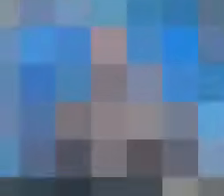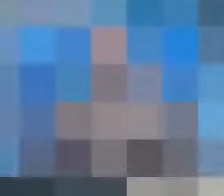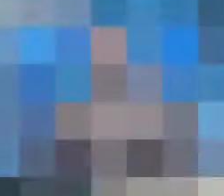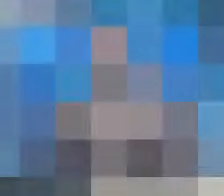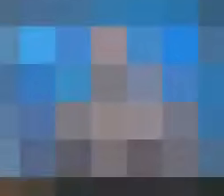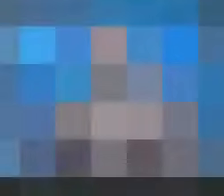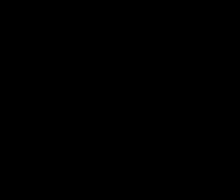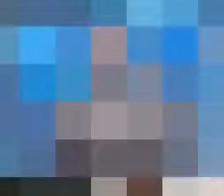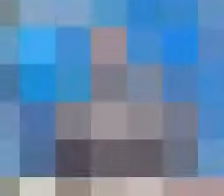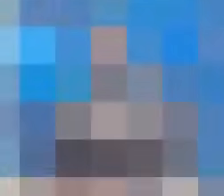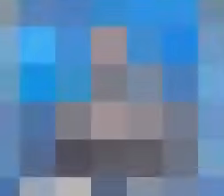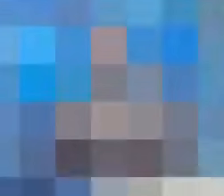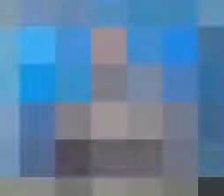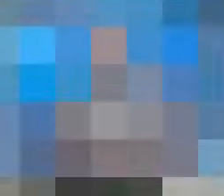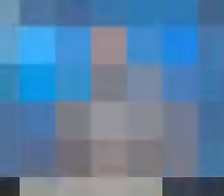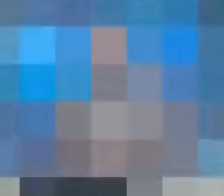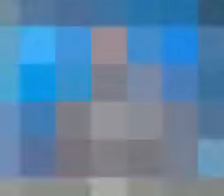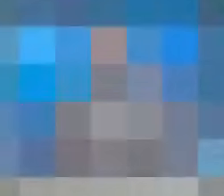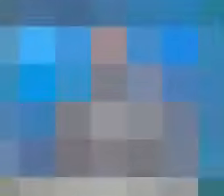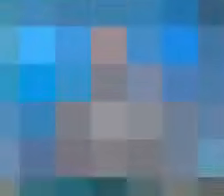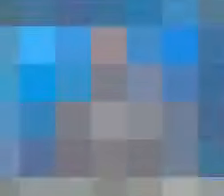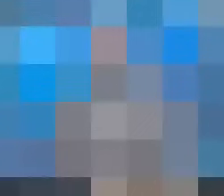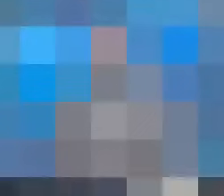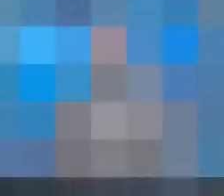عدد قواته في القطاع.